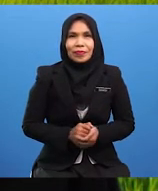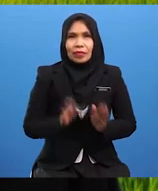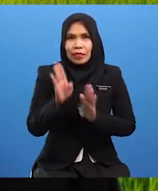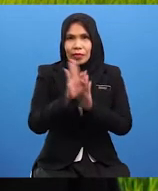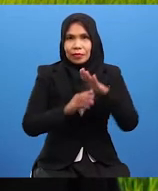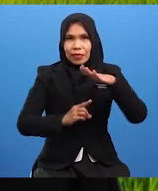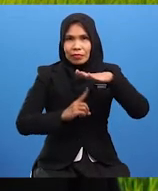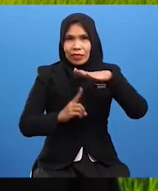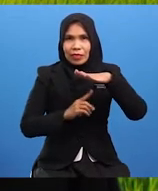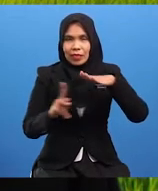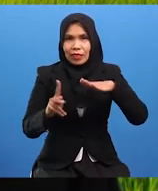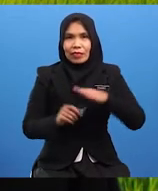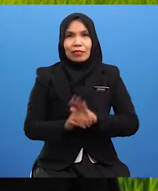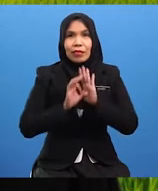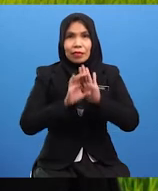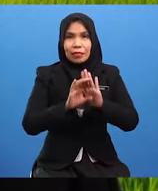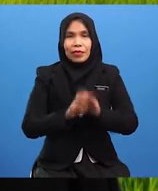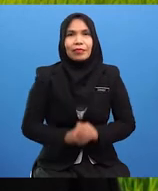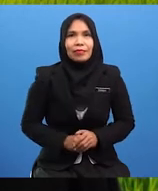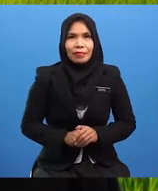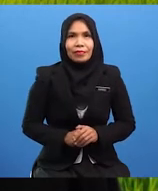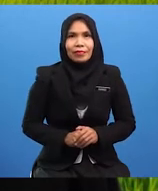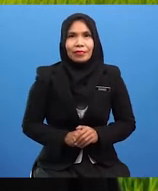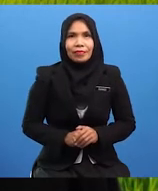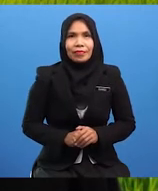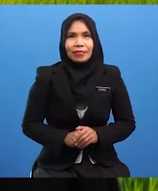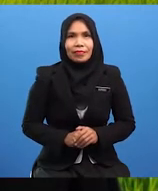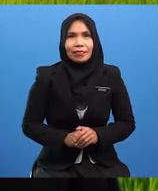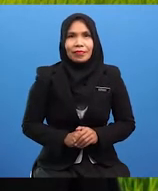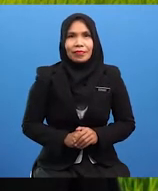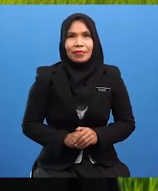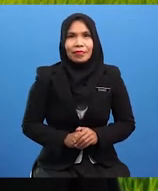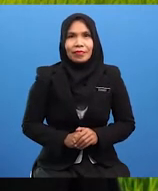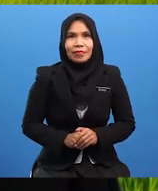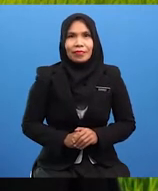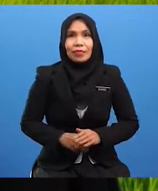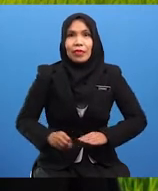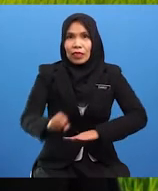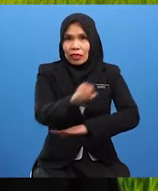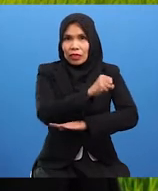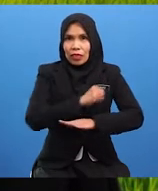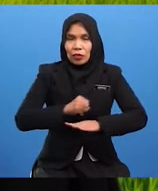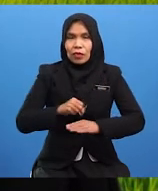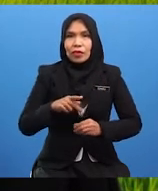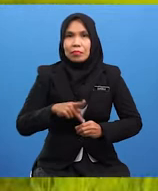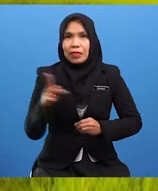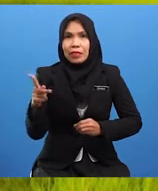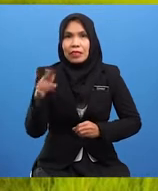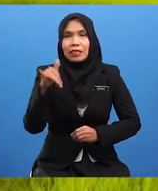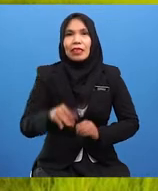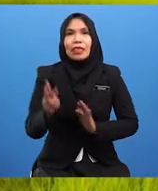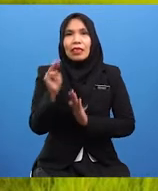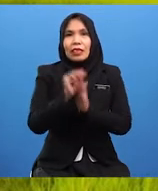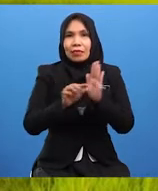Berdasarkan visual tadi, ianya berlatar belakangkan sawah padi yang menghijau.